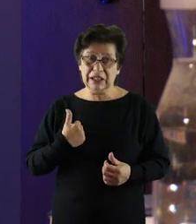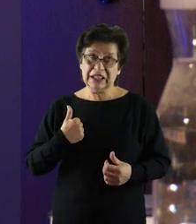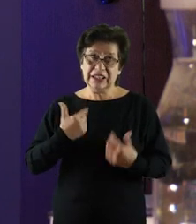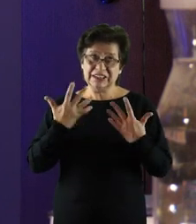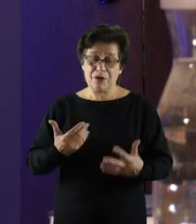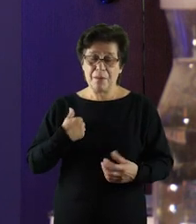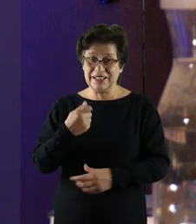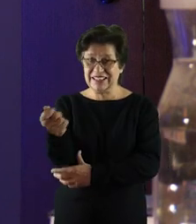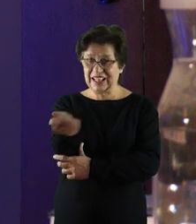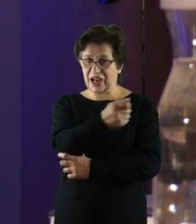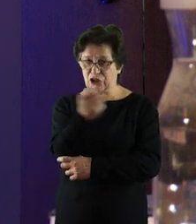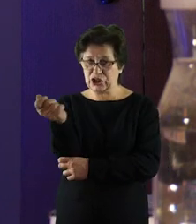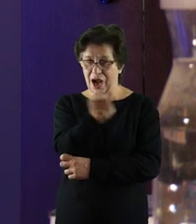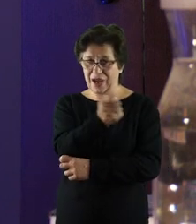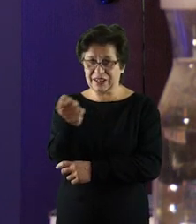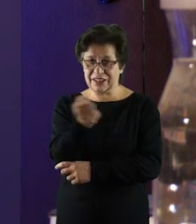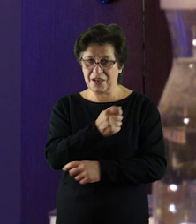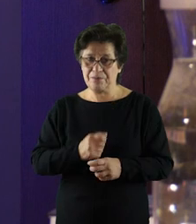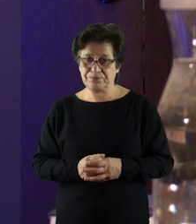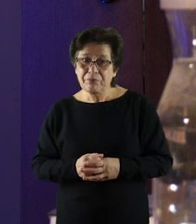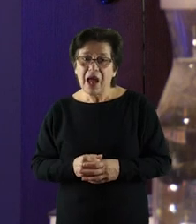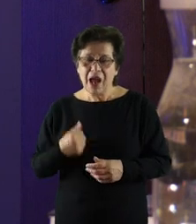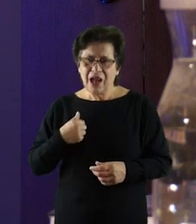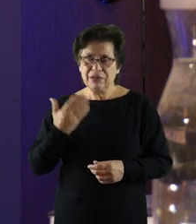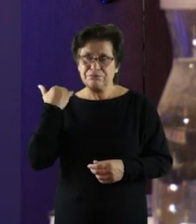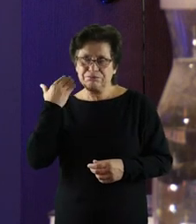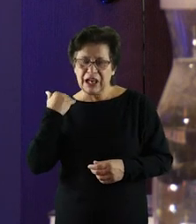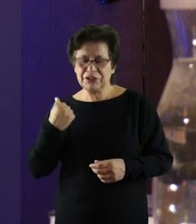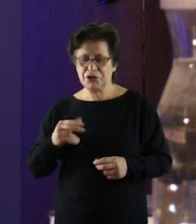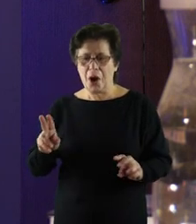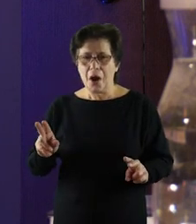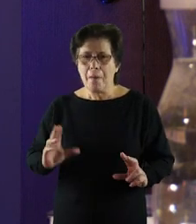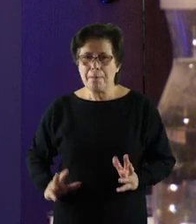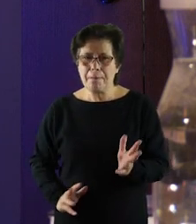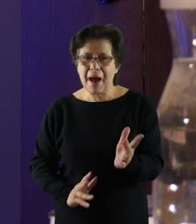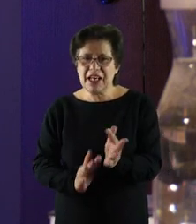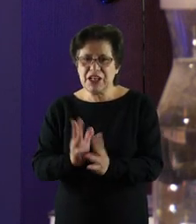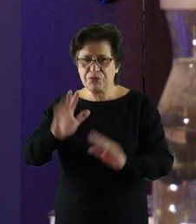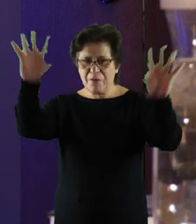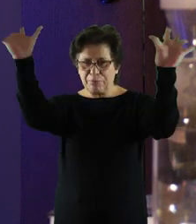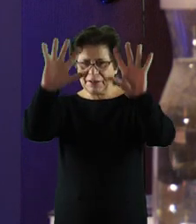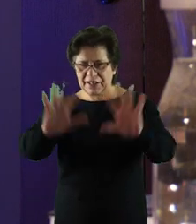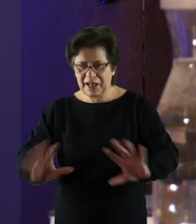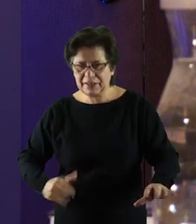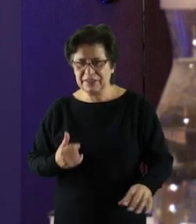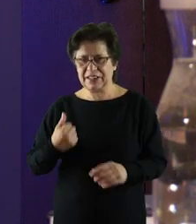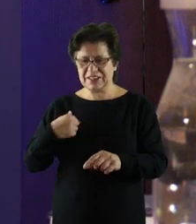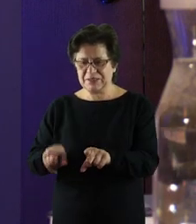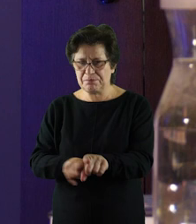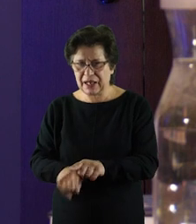strażakiem najbardziej, ponieważ kiedyś podpaliliśmy z bratem firanki i wpadło dwóch strażaków i chyba uratowali